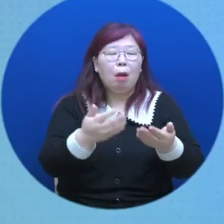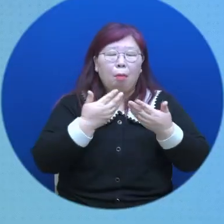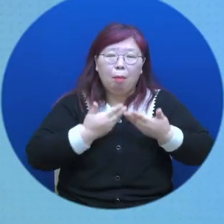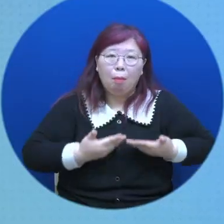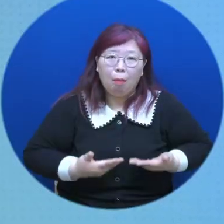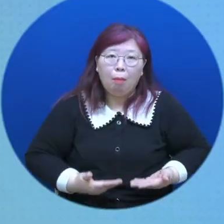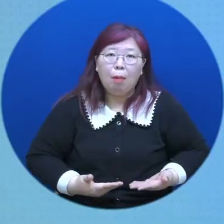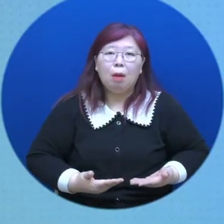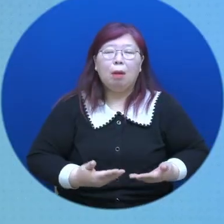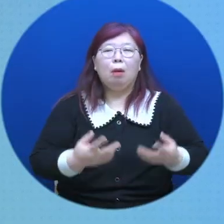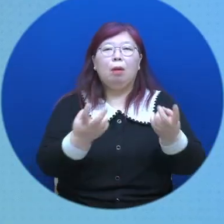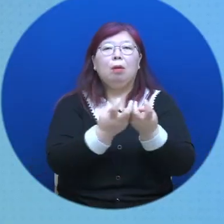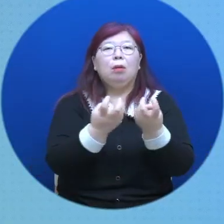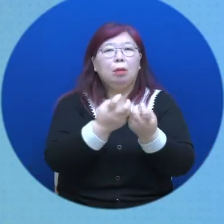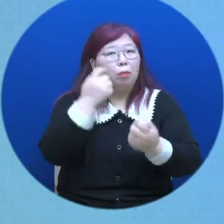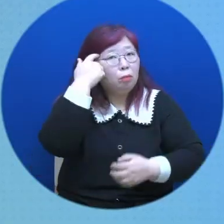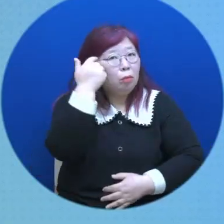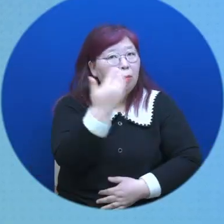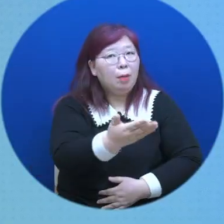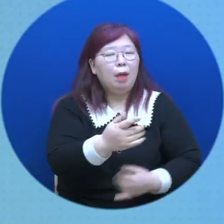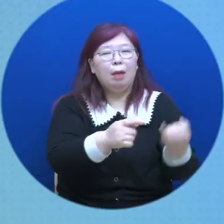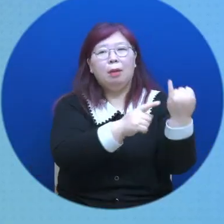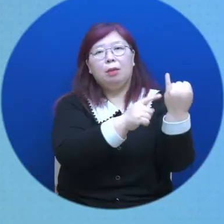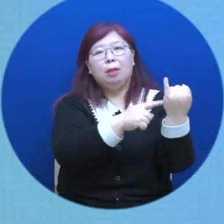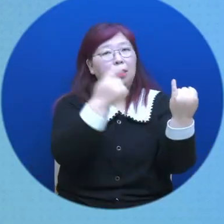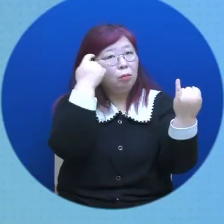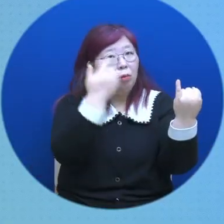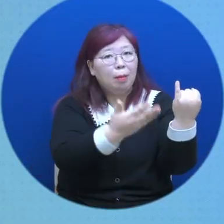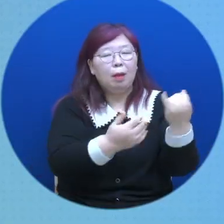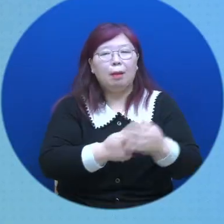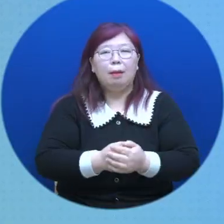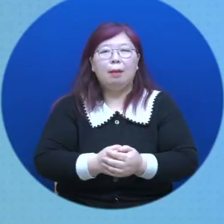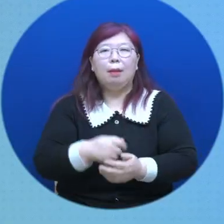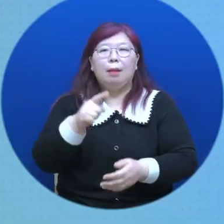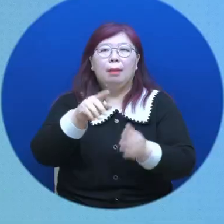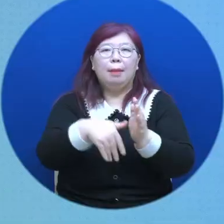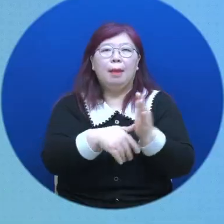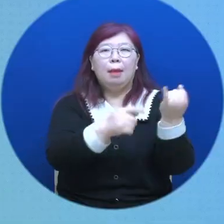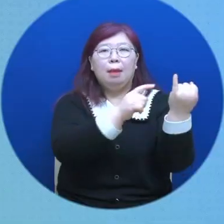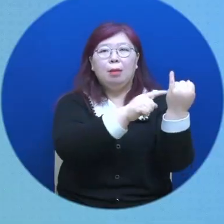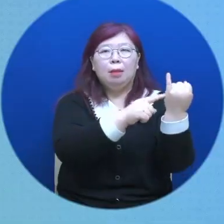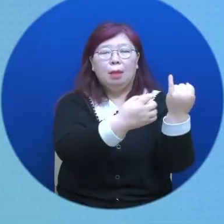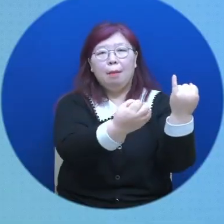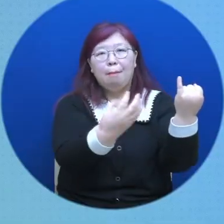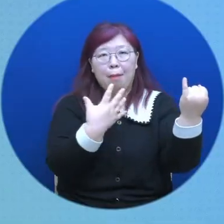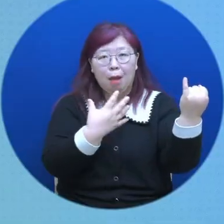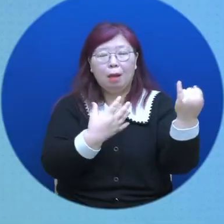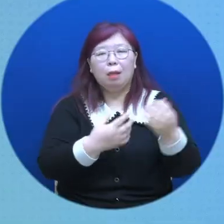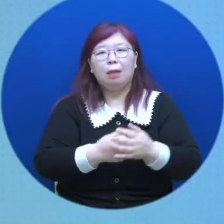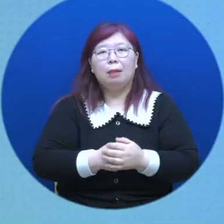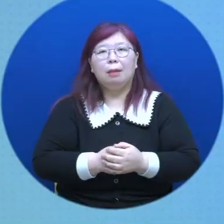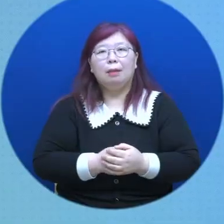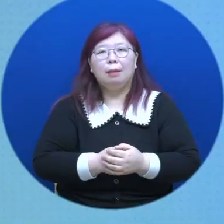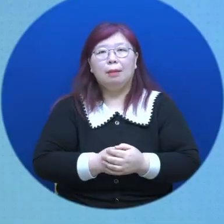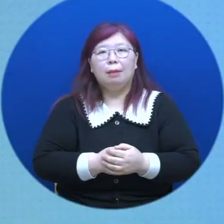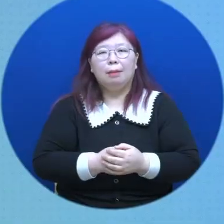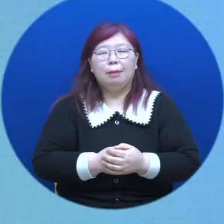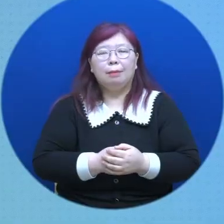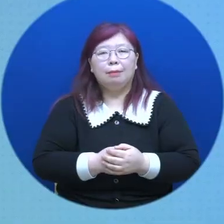고요하십니까? 그때 그는 입을 열어서 빅터 프랭클에게 자기 이야기를